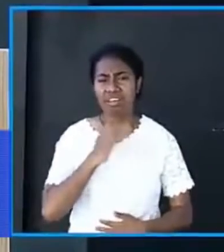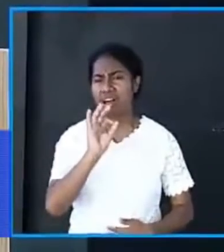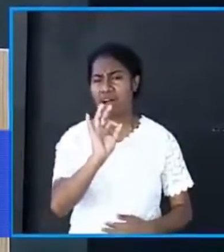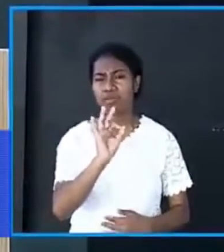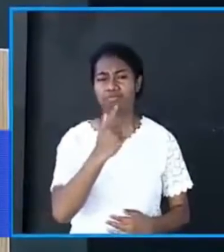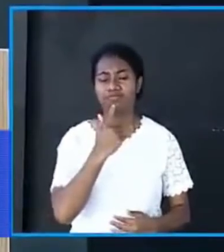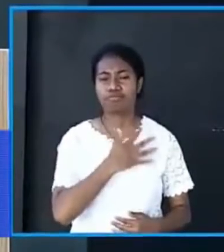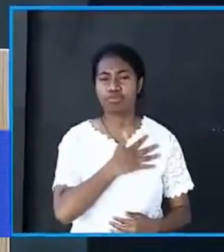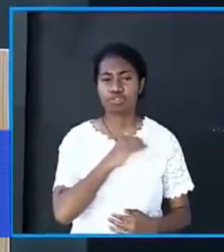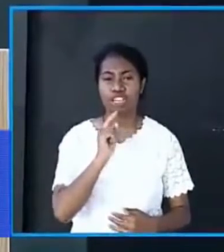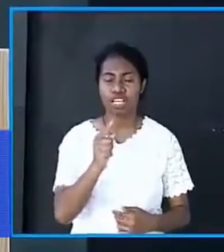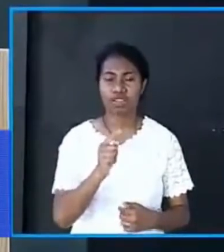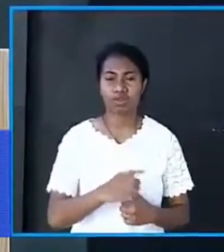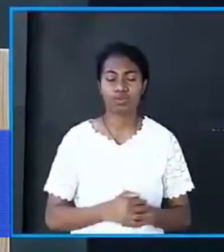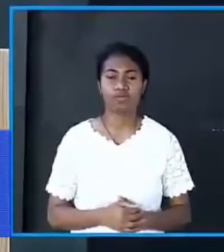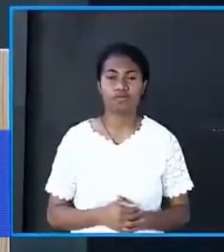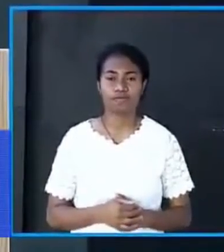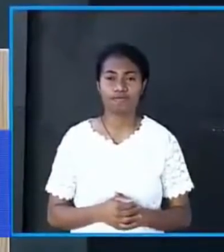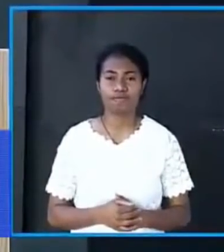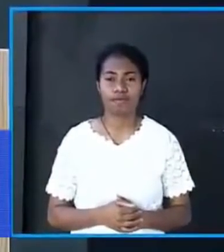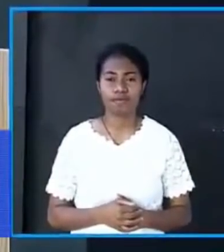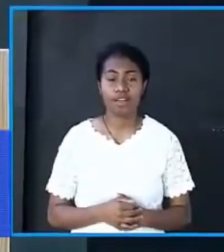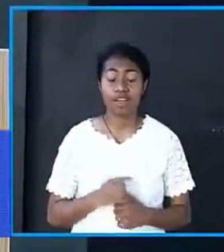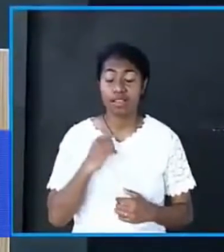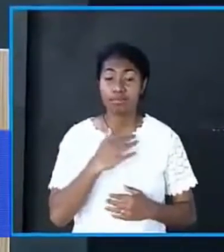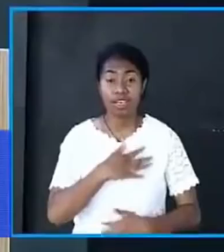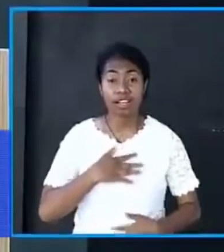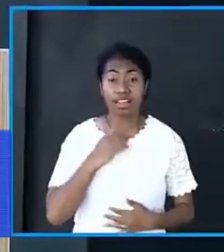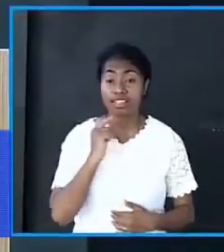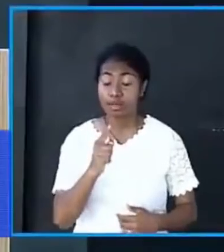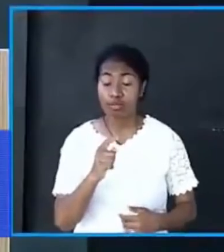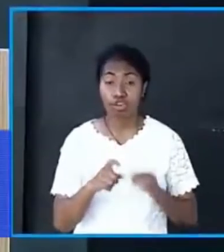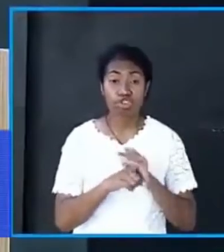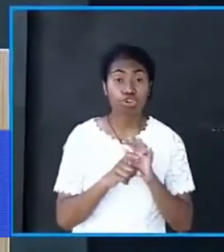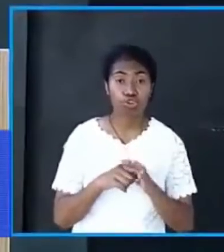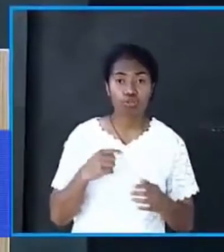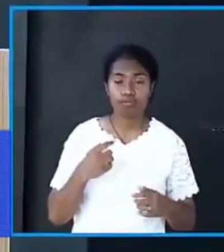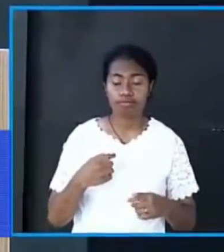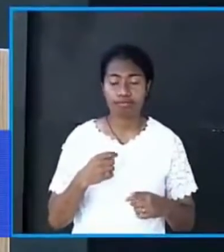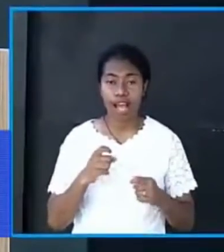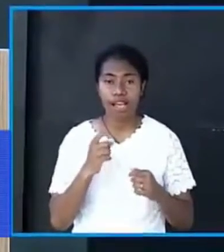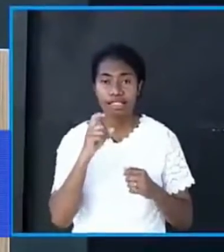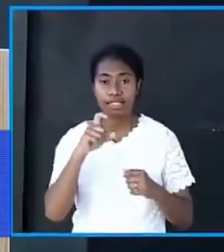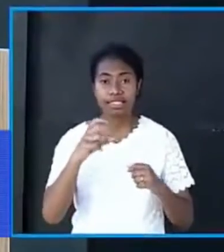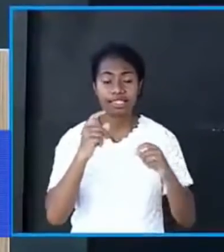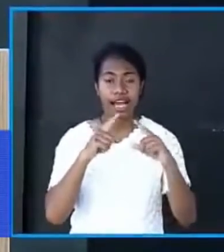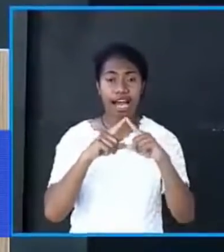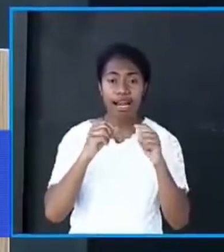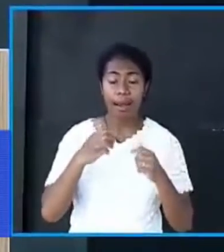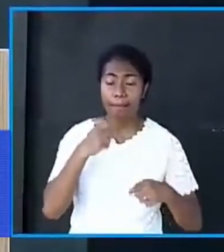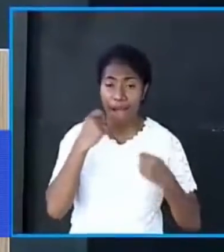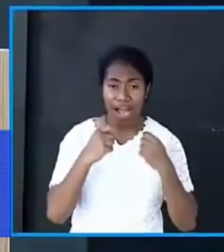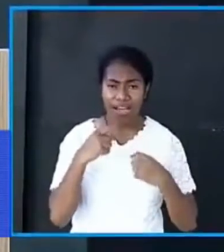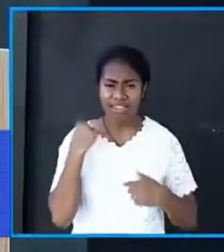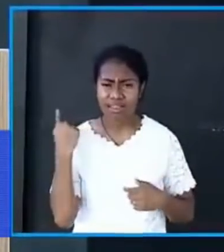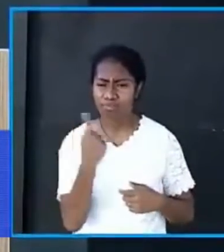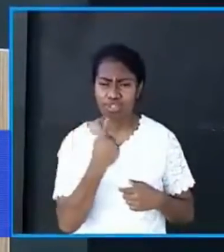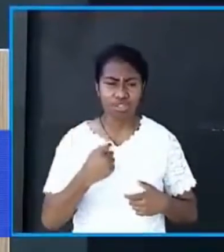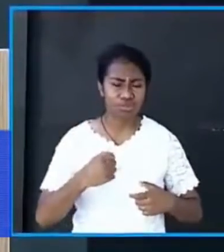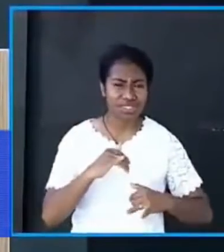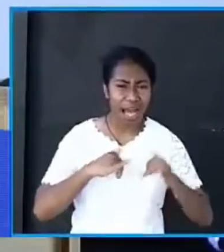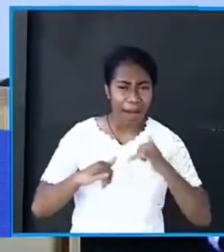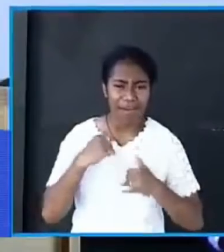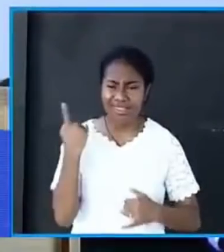sekarang cara makannya Yang Sama saja cara mencari makannya Anda binatang yang di dalam Palung Mariana